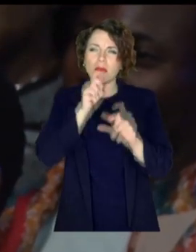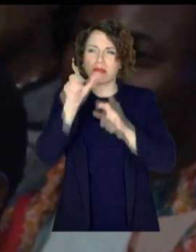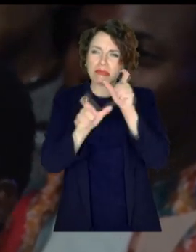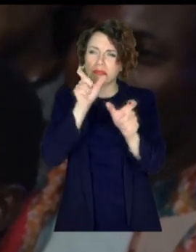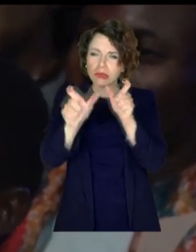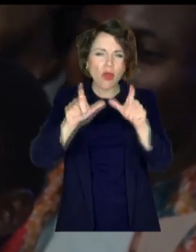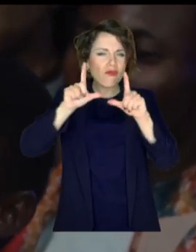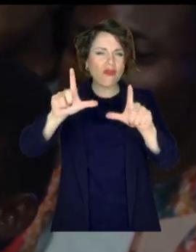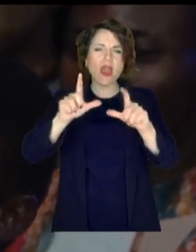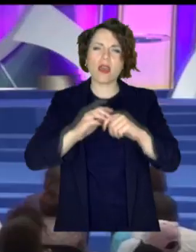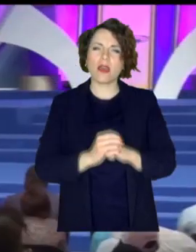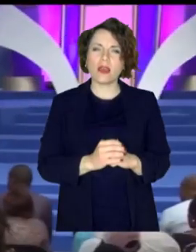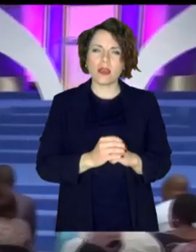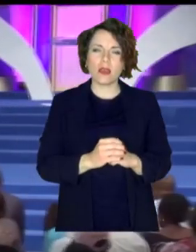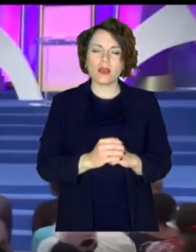bocca.